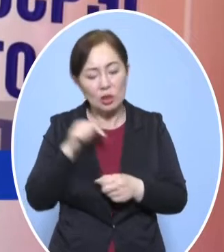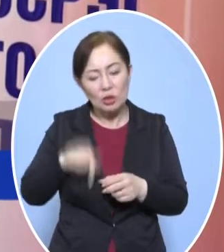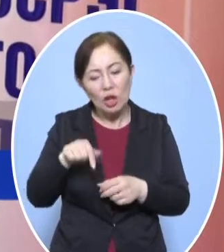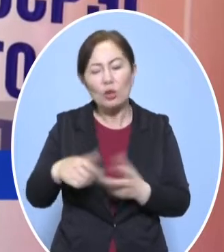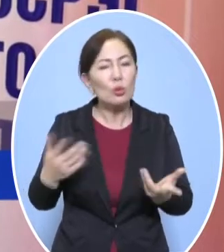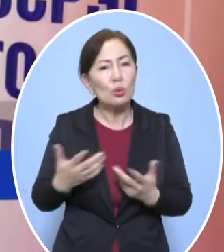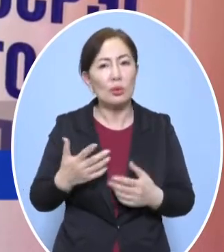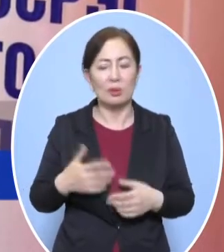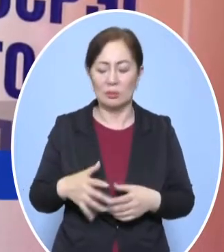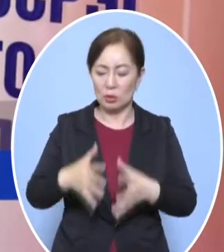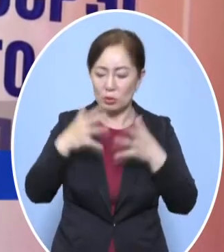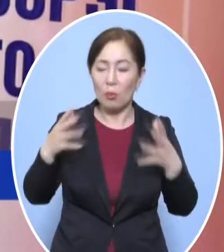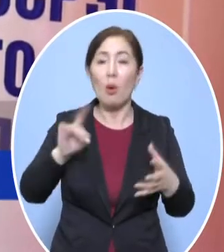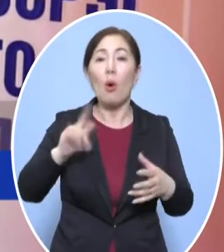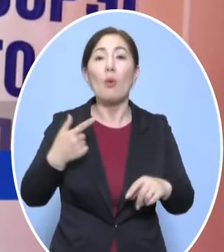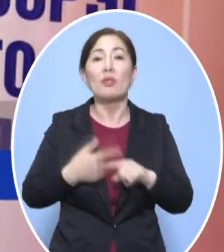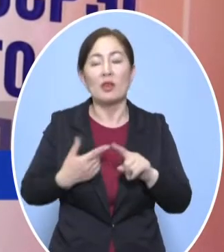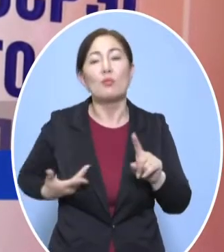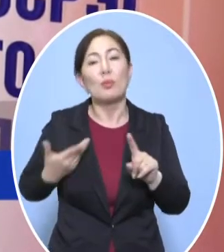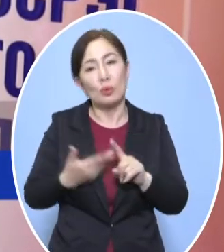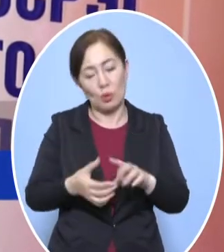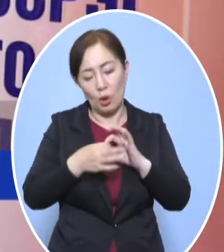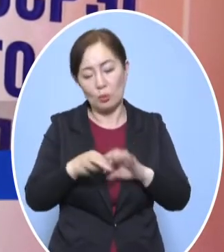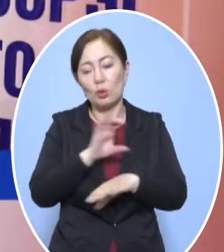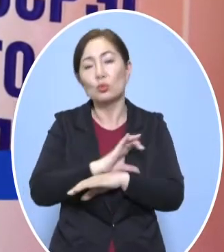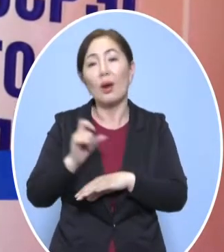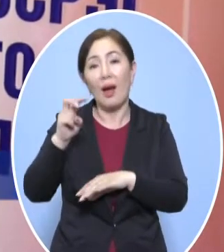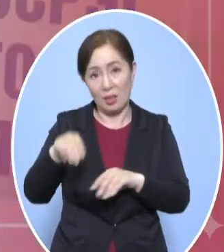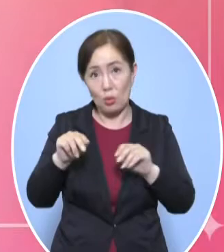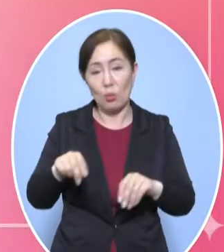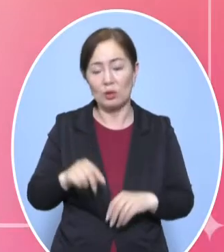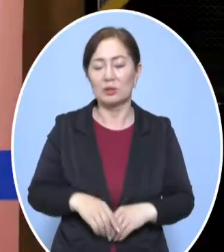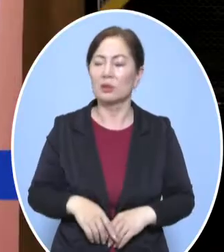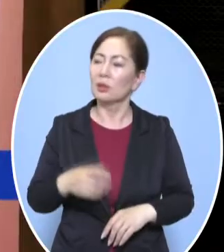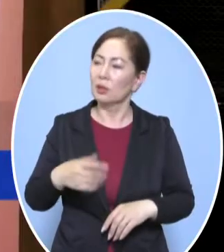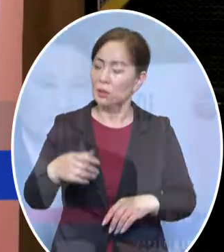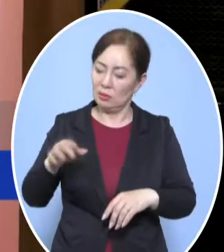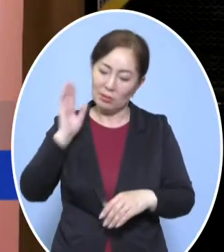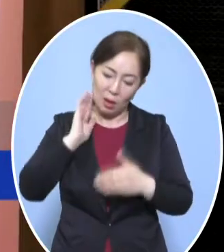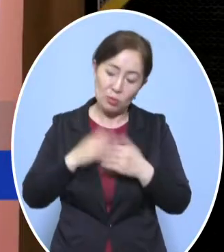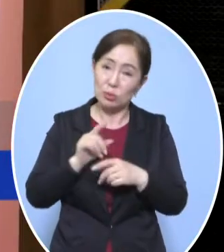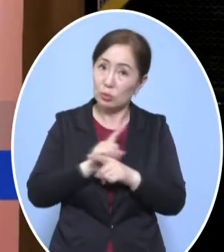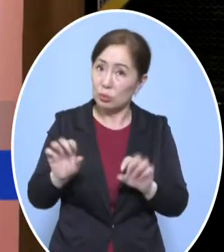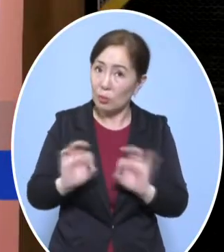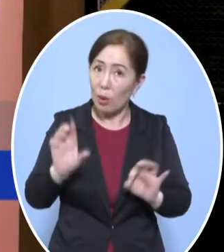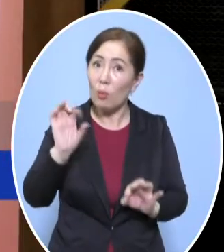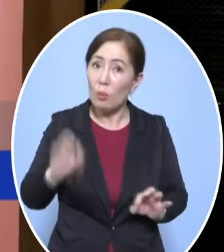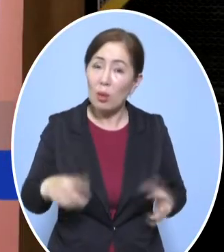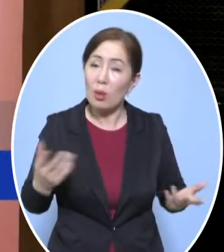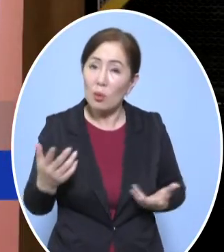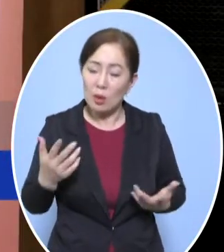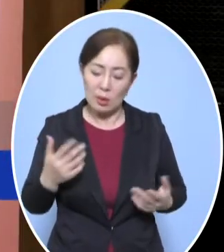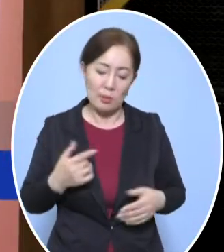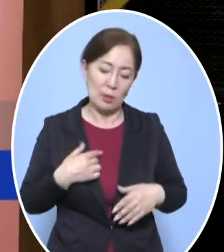энэ маш их одоо хувь нэмэр болохоор ийм сайхан сургалт болж гинөө. Арилга гашуун зөвлөлийн төчлөгөө байя гэж хэлэл тийм ээ. Бид